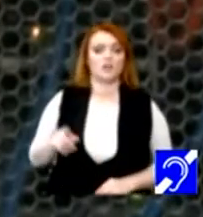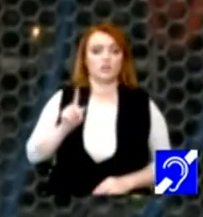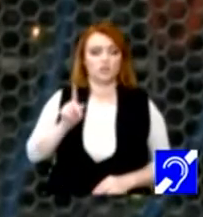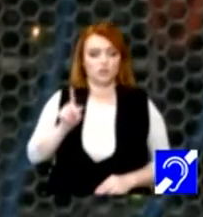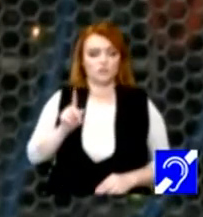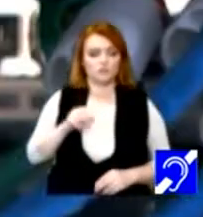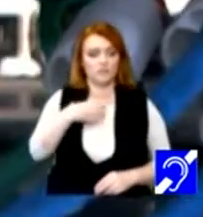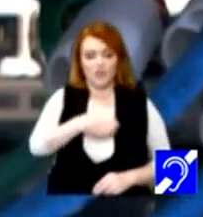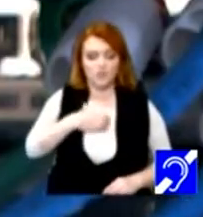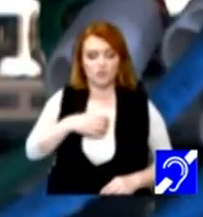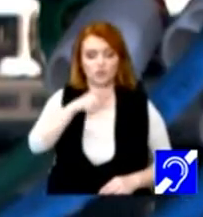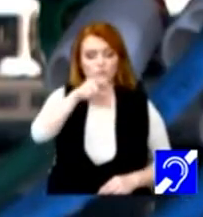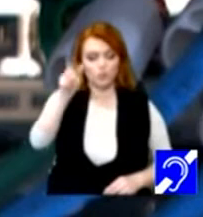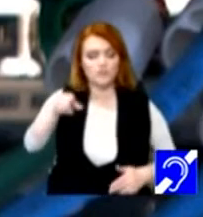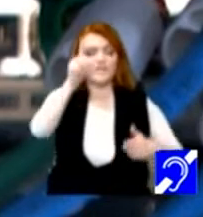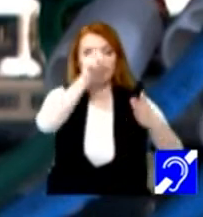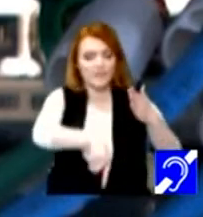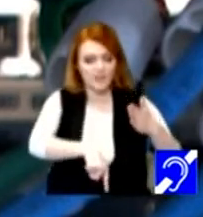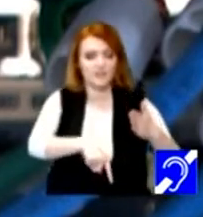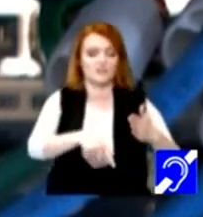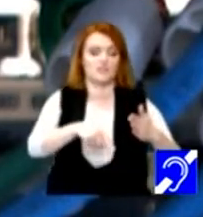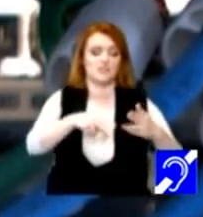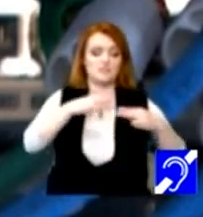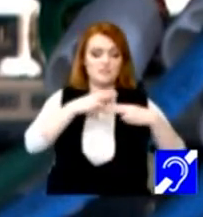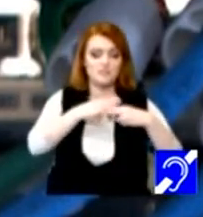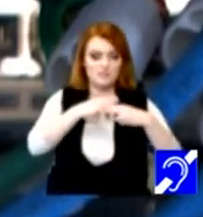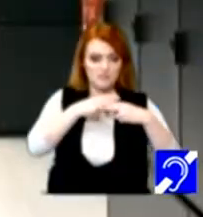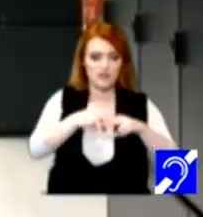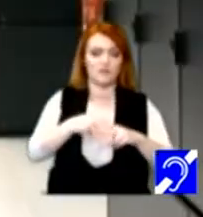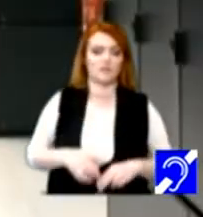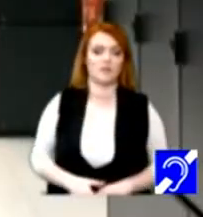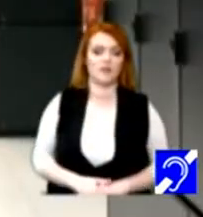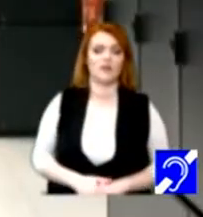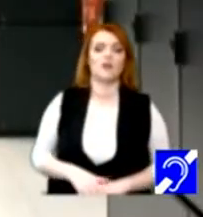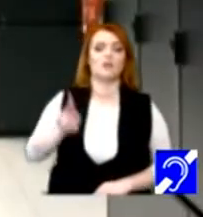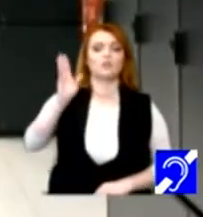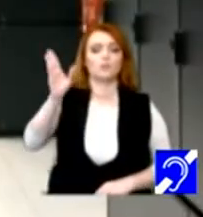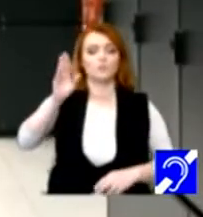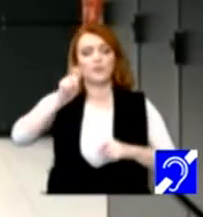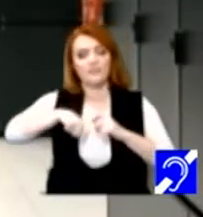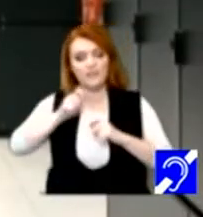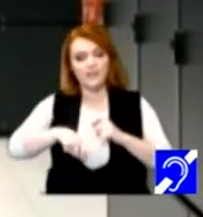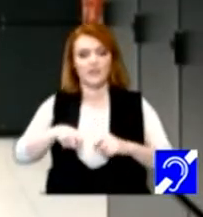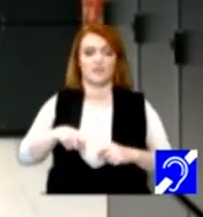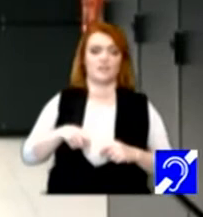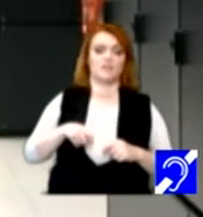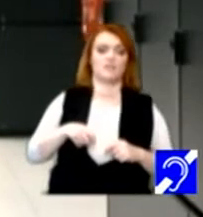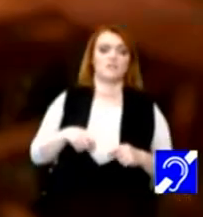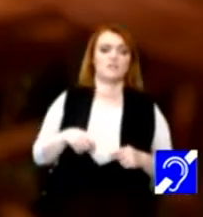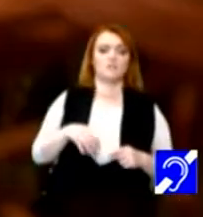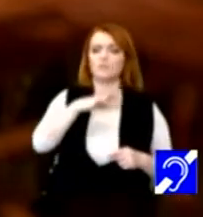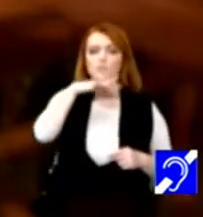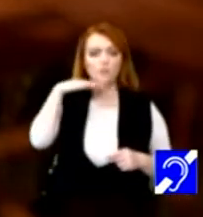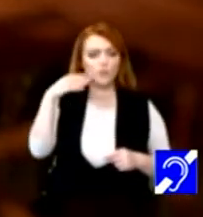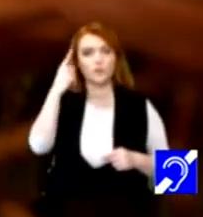tehnică propriu-zisă și cei dezvoltatori și cine vor controla, cine vor autentifica, cine vor avea grijă de criptare,